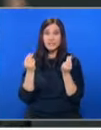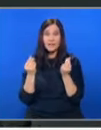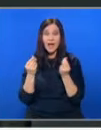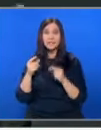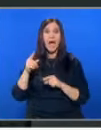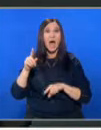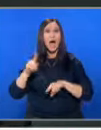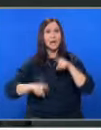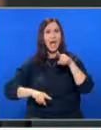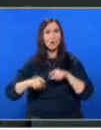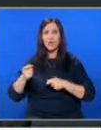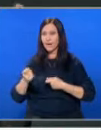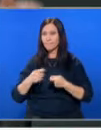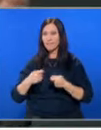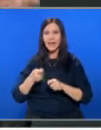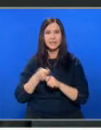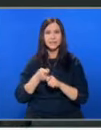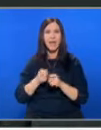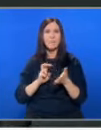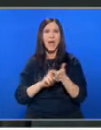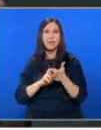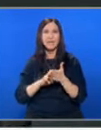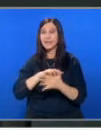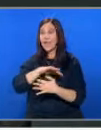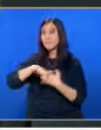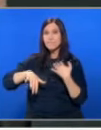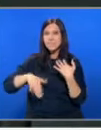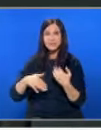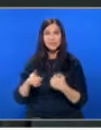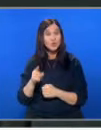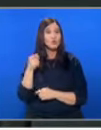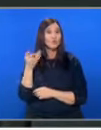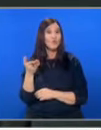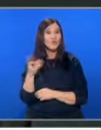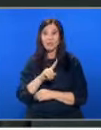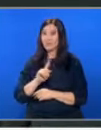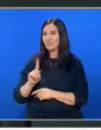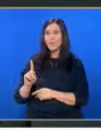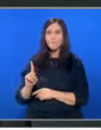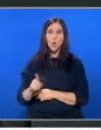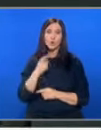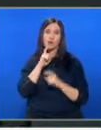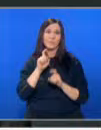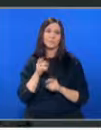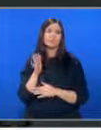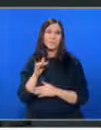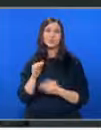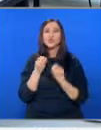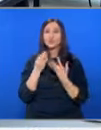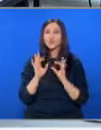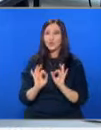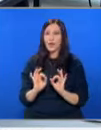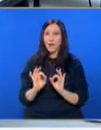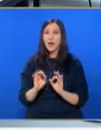за регулирания пазар, да създаваме енергиен микс, но това не мога да коментирам дали ще се случи